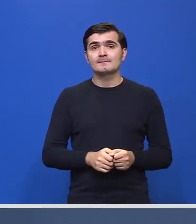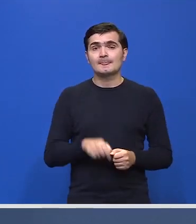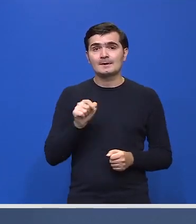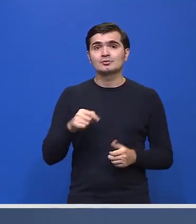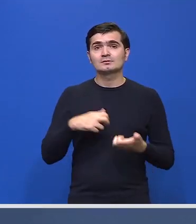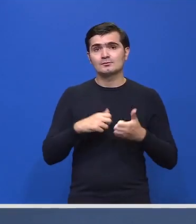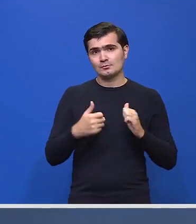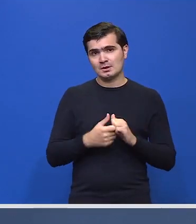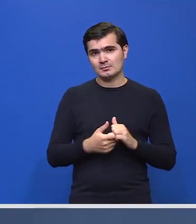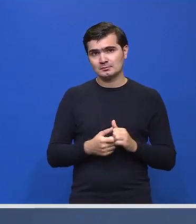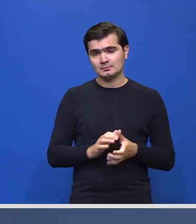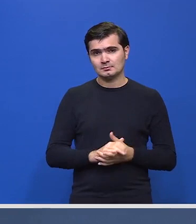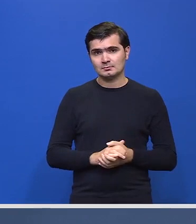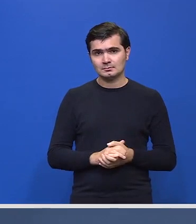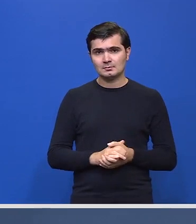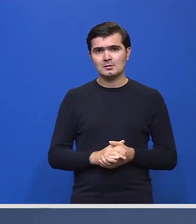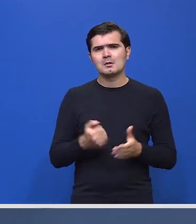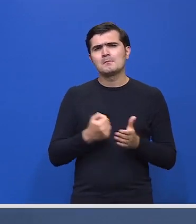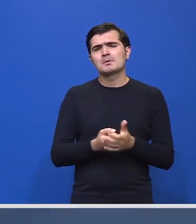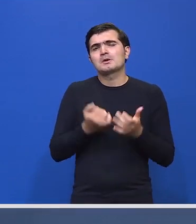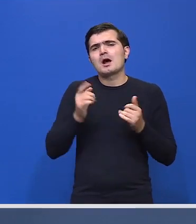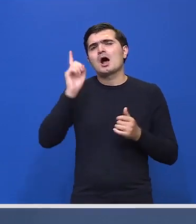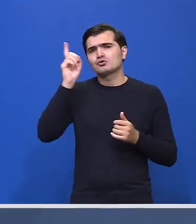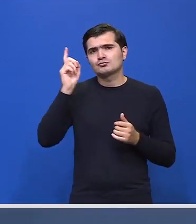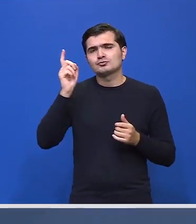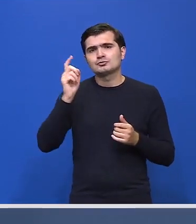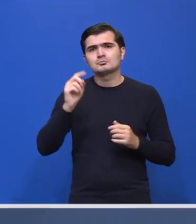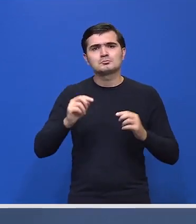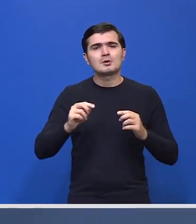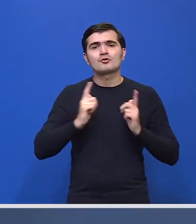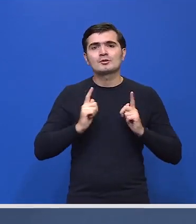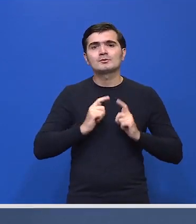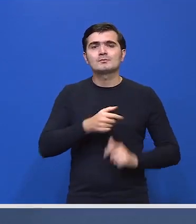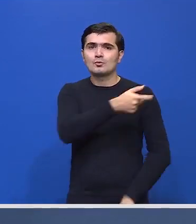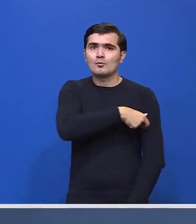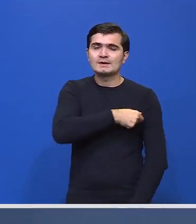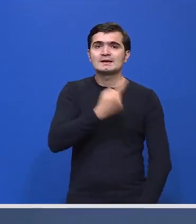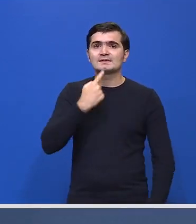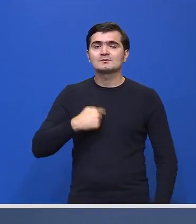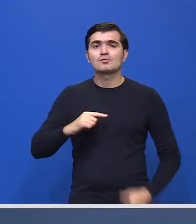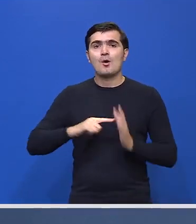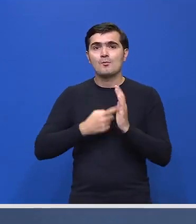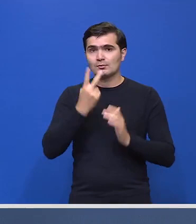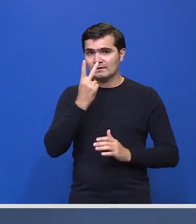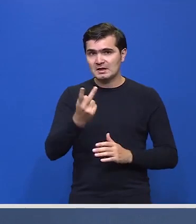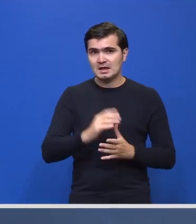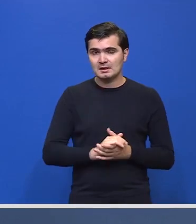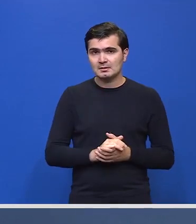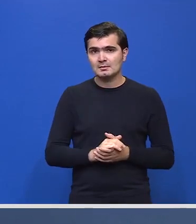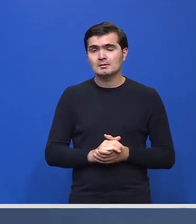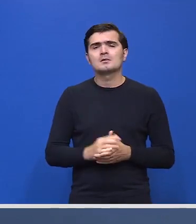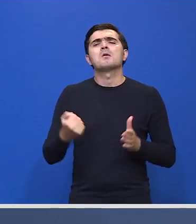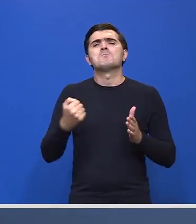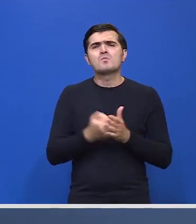această problemă. Dar, deocamdată, până când Comisia nu-și va spune punctul de vedere, deocamdată, până